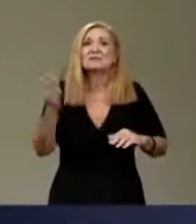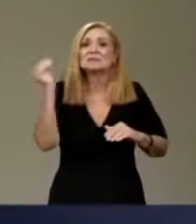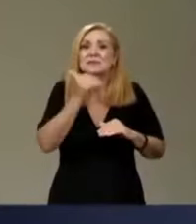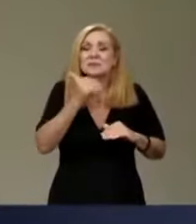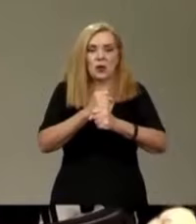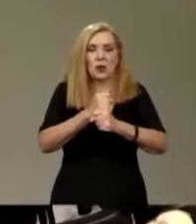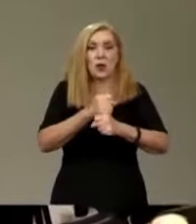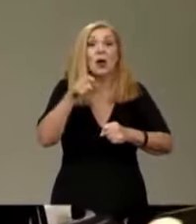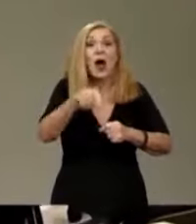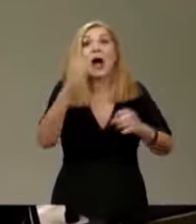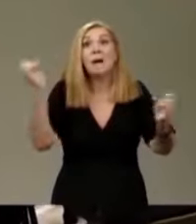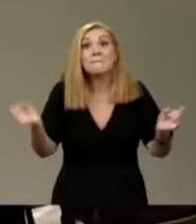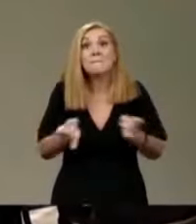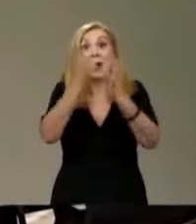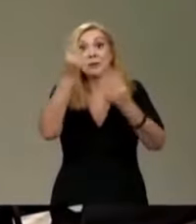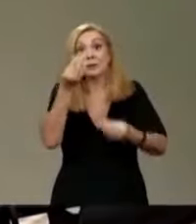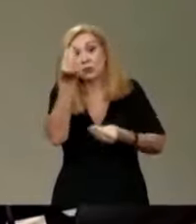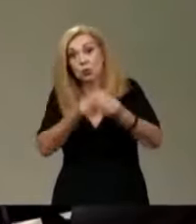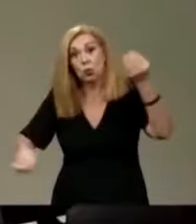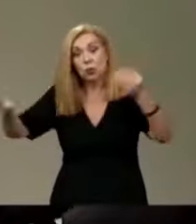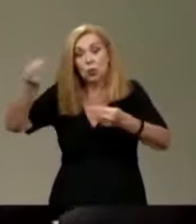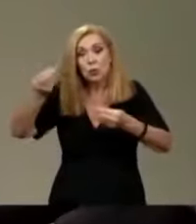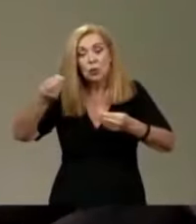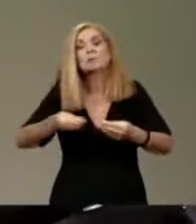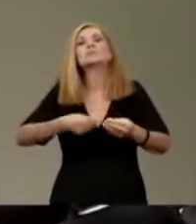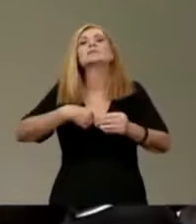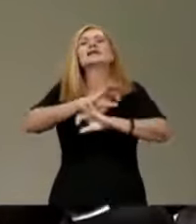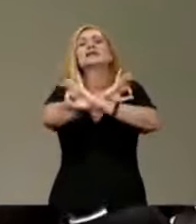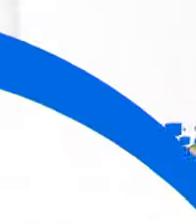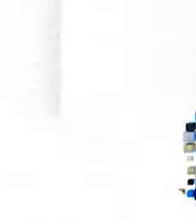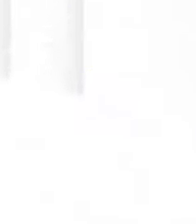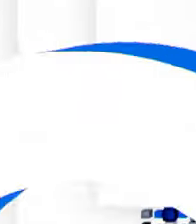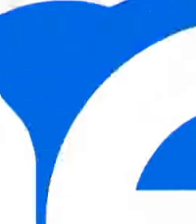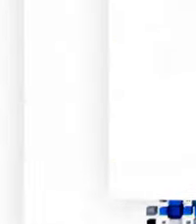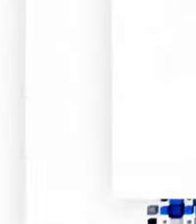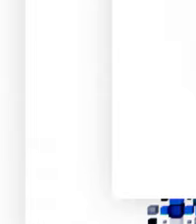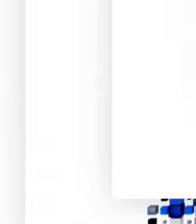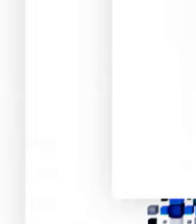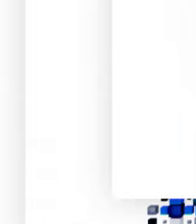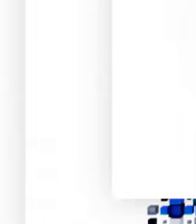million pensioners and an increase in the minimum wage from April.